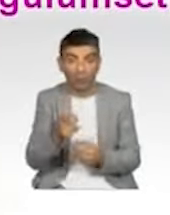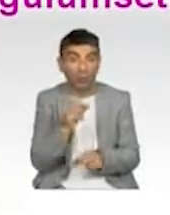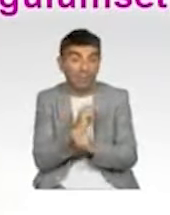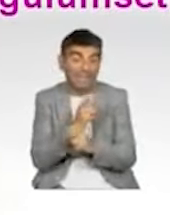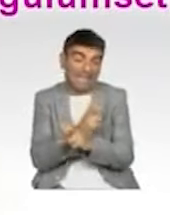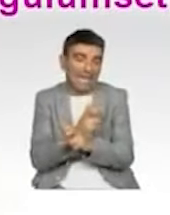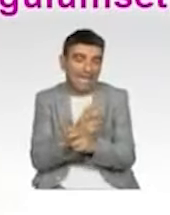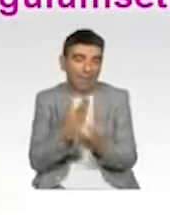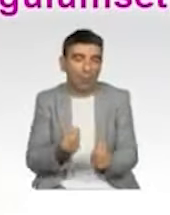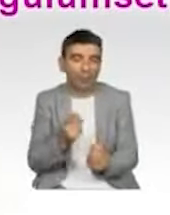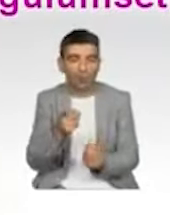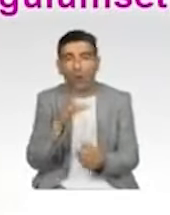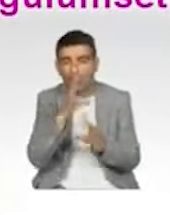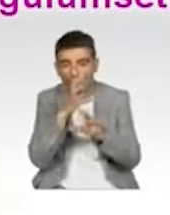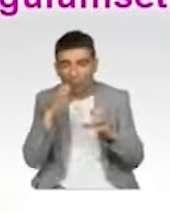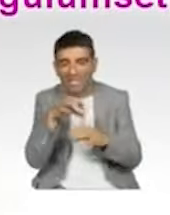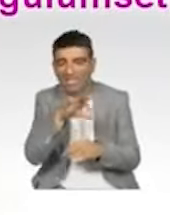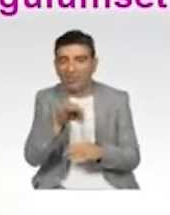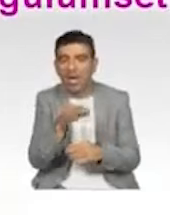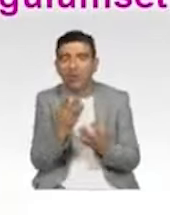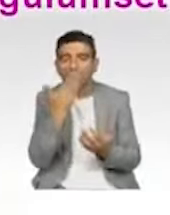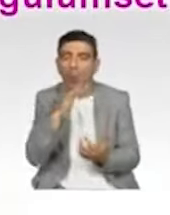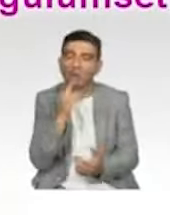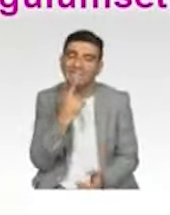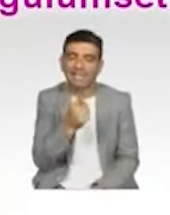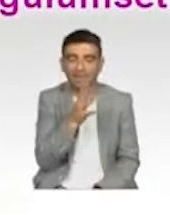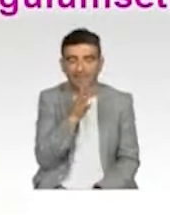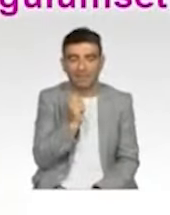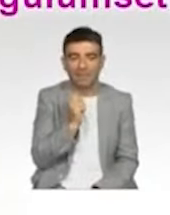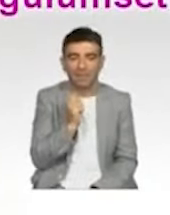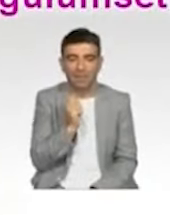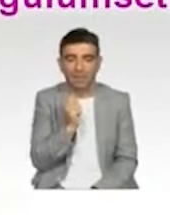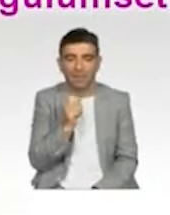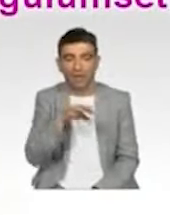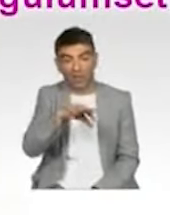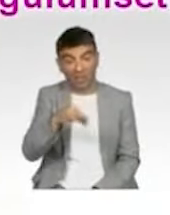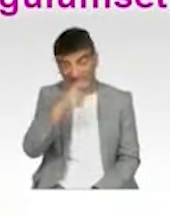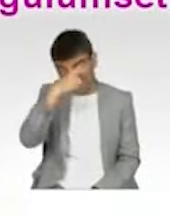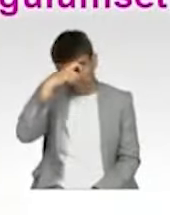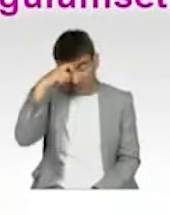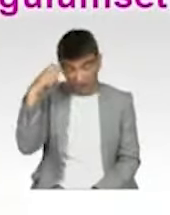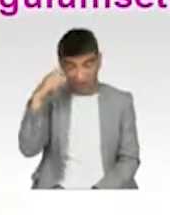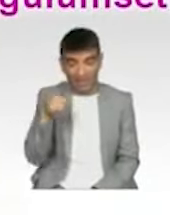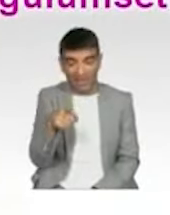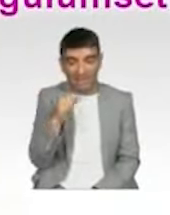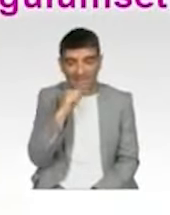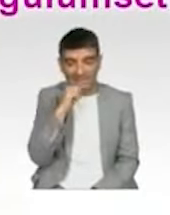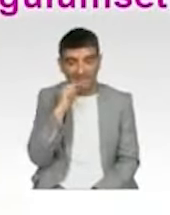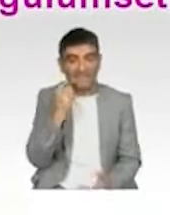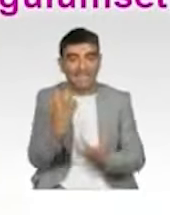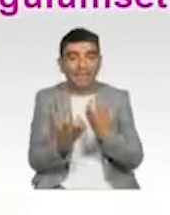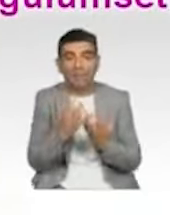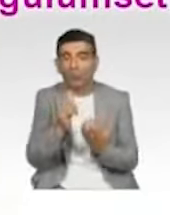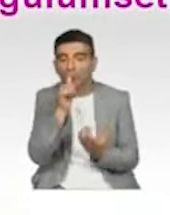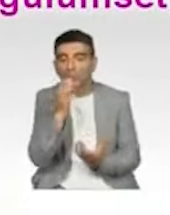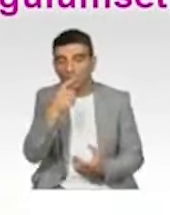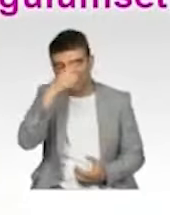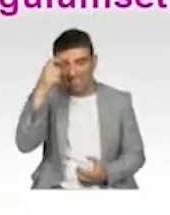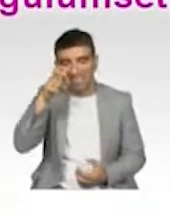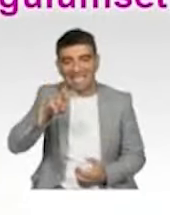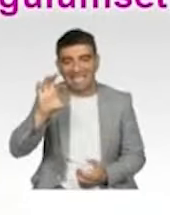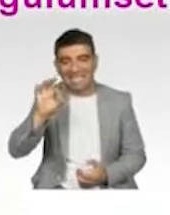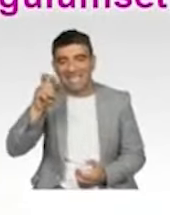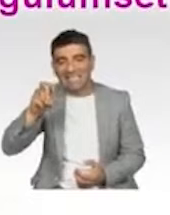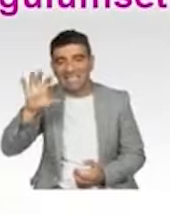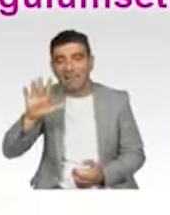içeriyor. Ya artık poşet çay çok kalmadı diyebilirim. Çayın sıcaklığı, hani demleyeceğimiz suyun sıcaklığı